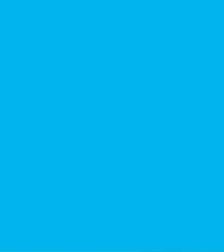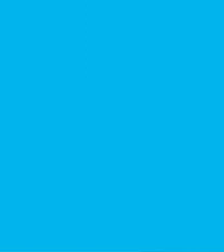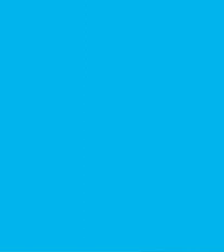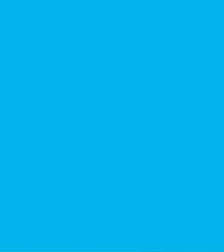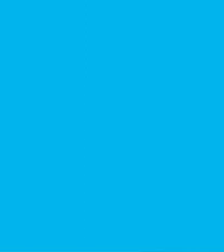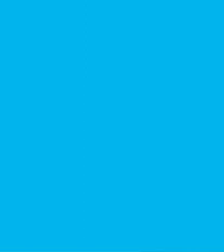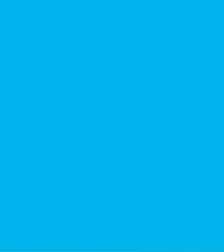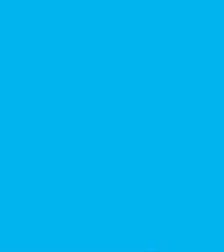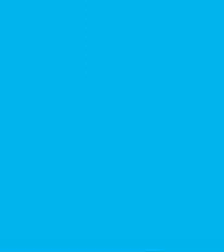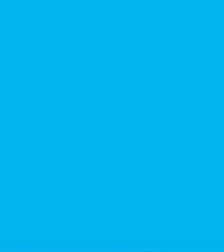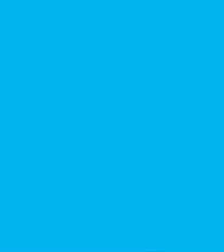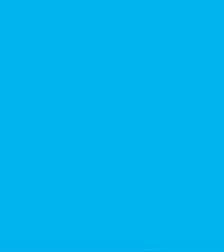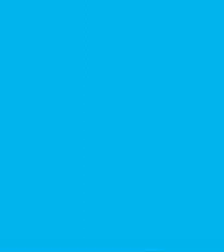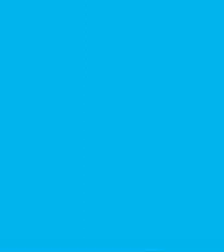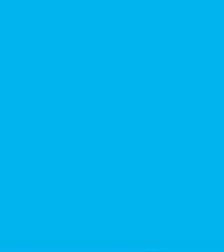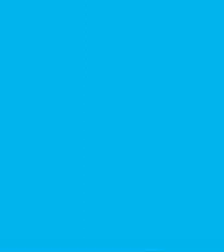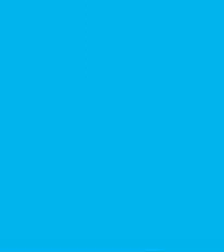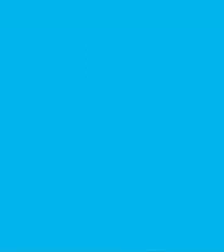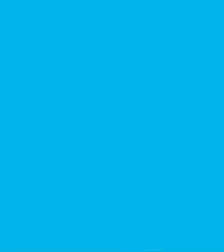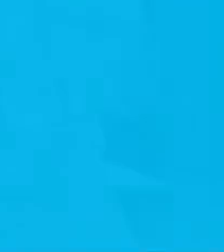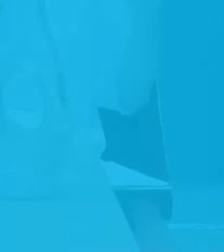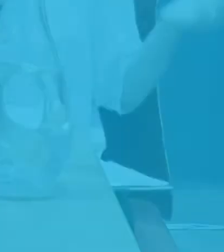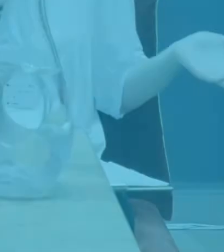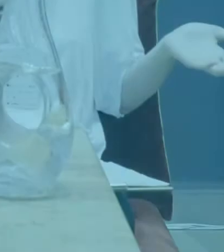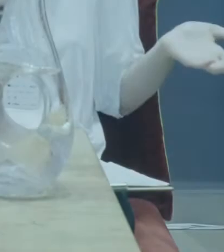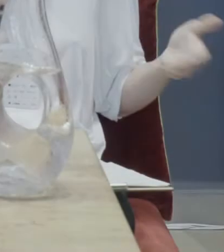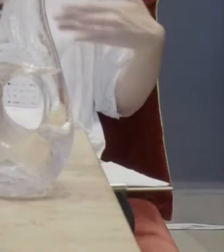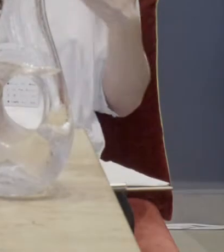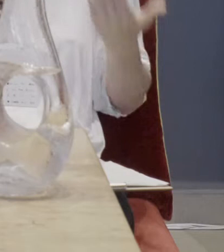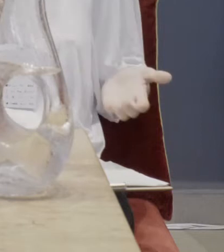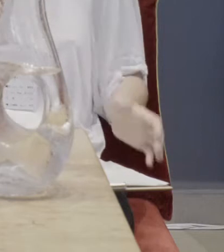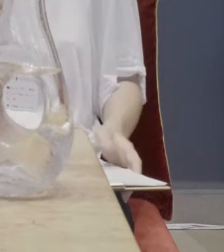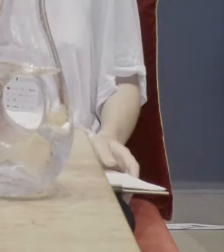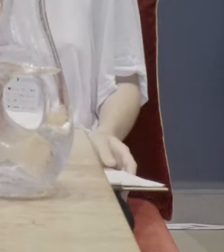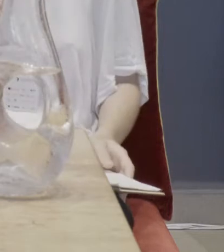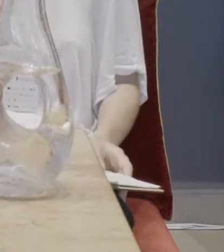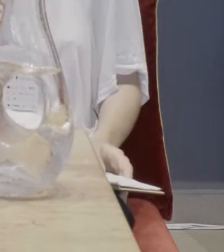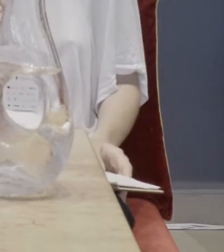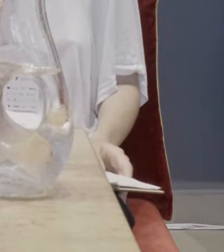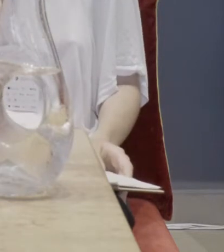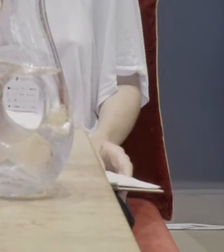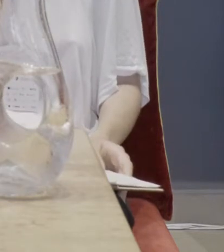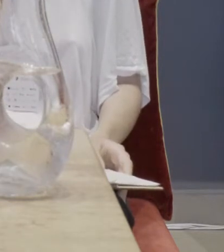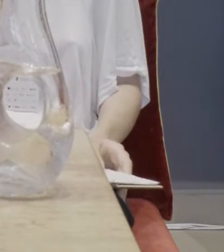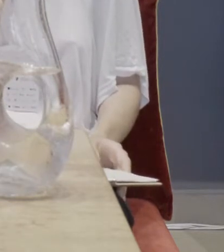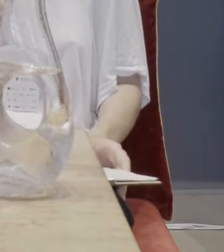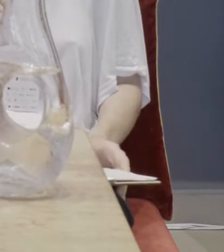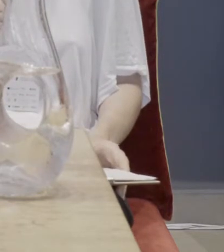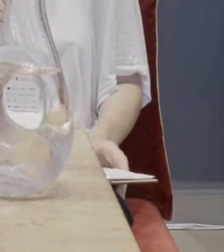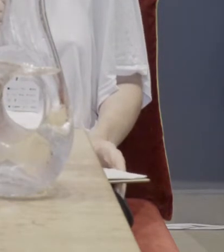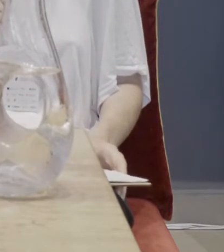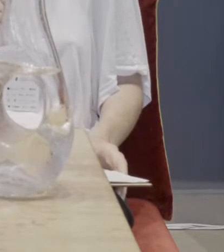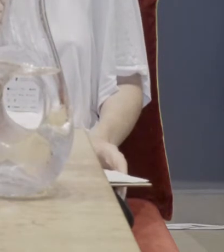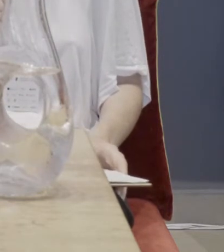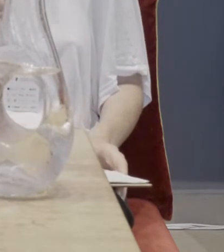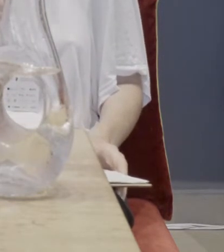To spotkanie będzie tłumaczone na język migowy. Naszymi tłumaczkami będą Marta Jaroń oraz Kamila Skalska. Nagranie ze spotkania